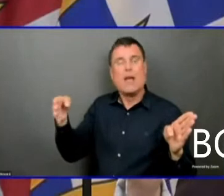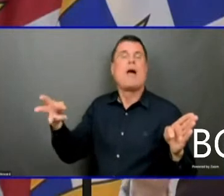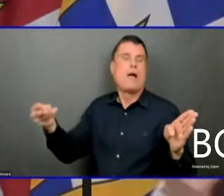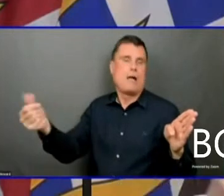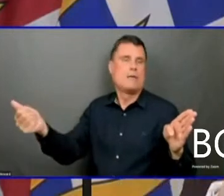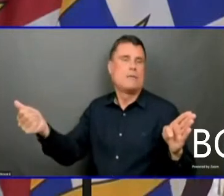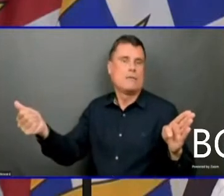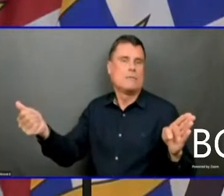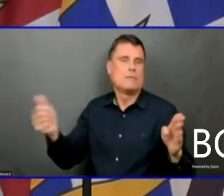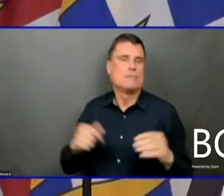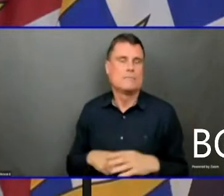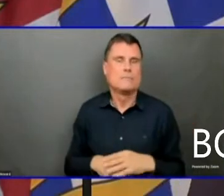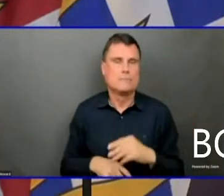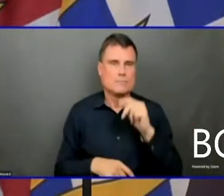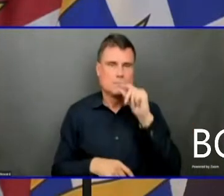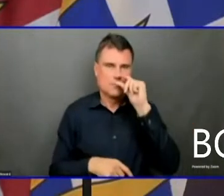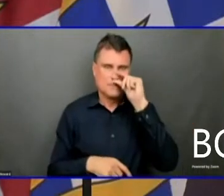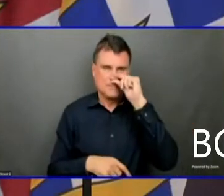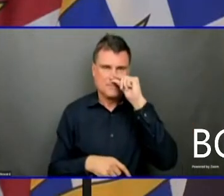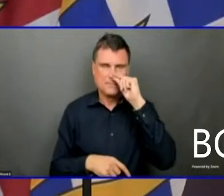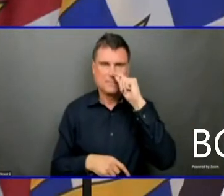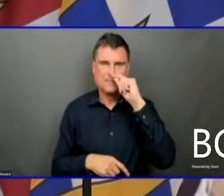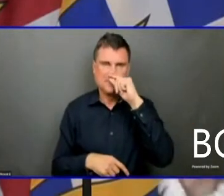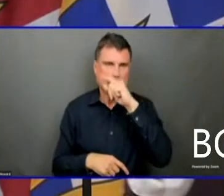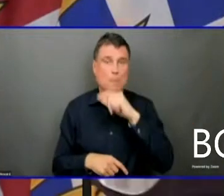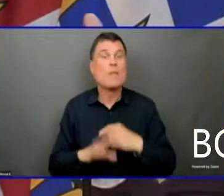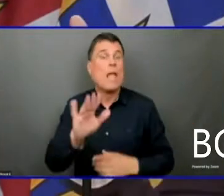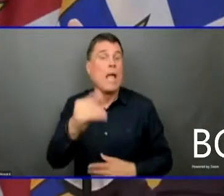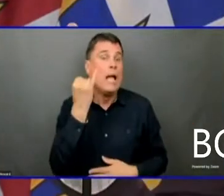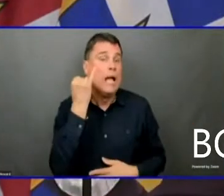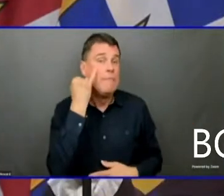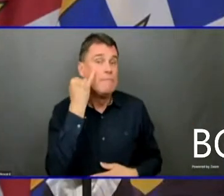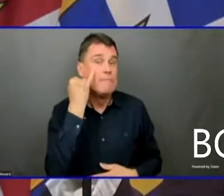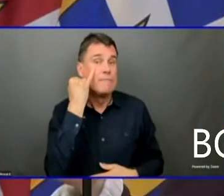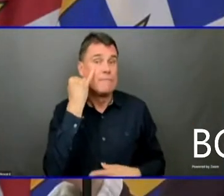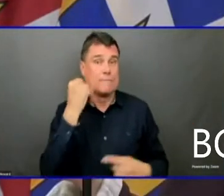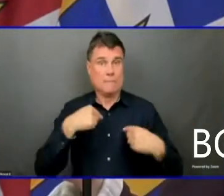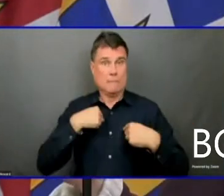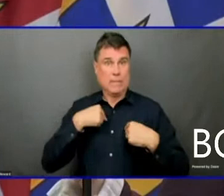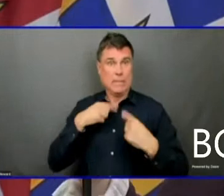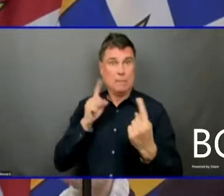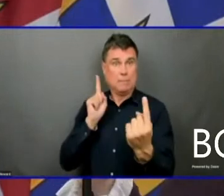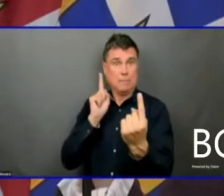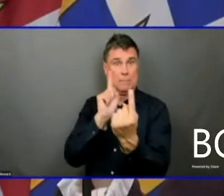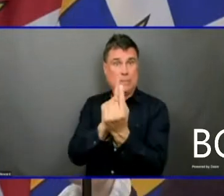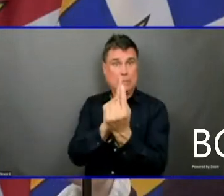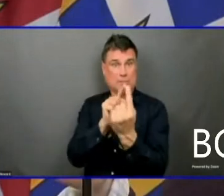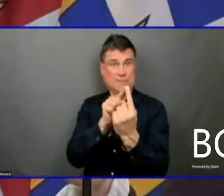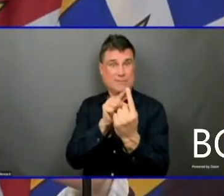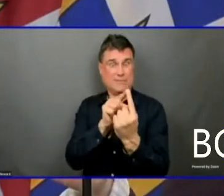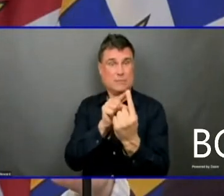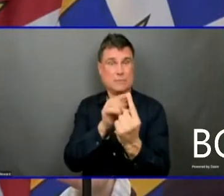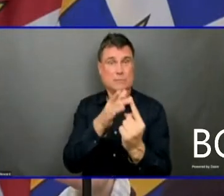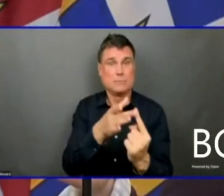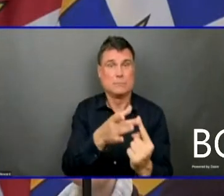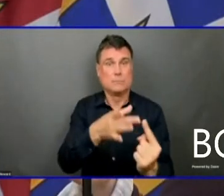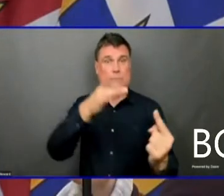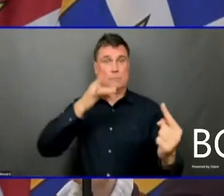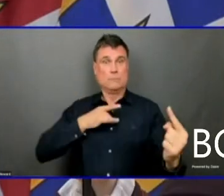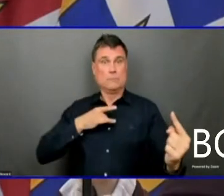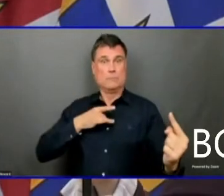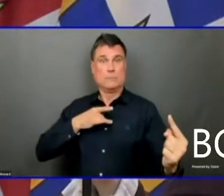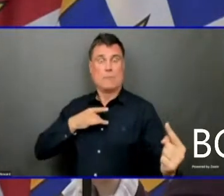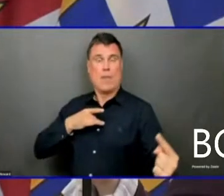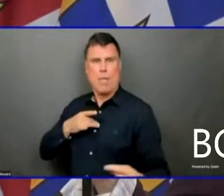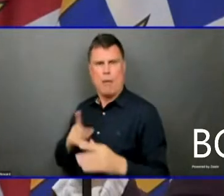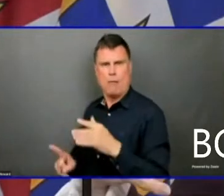incubation period. So the time from when I've been exposed to the virus to when I can develop symptoms remains about 14 days. 那么同